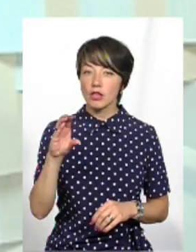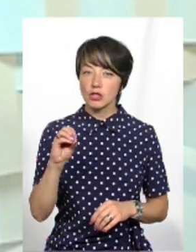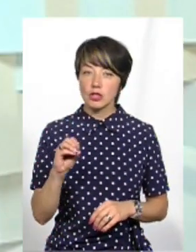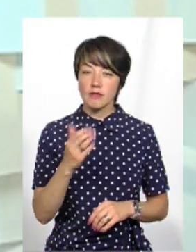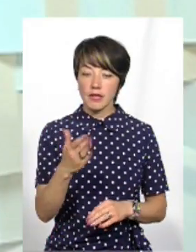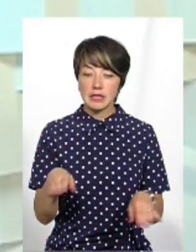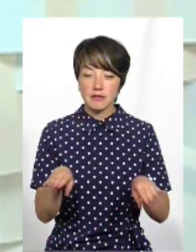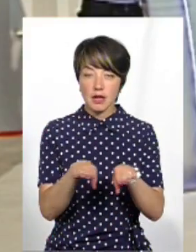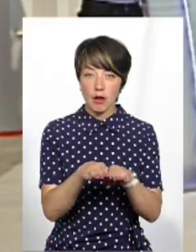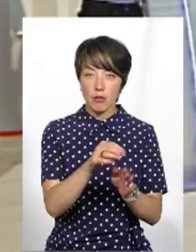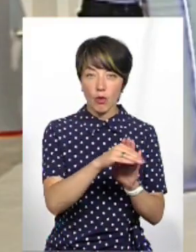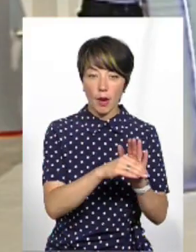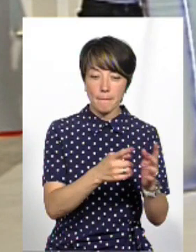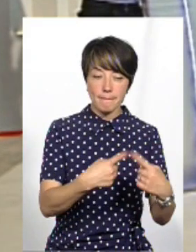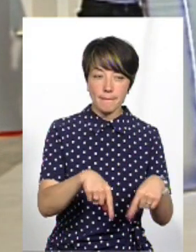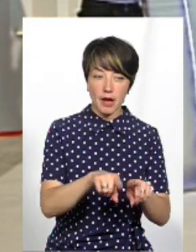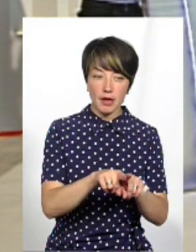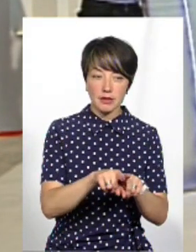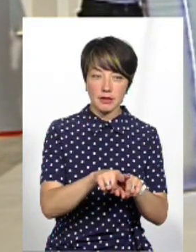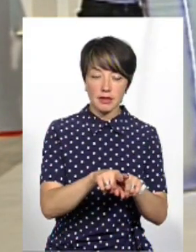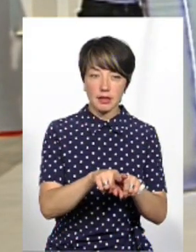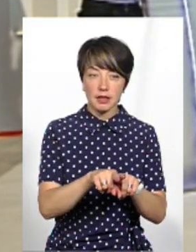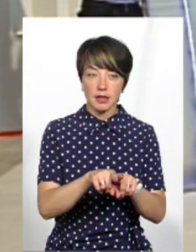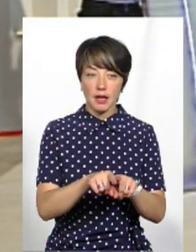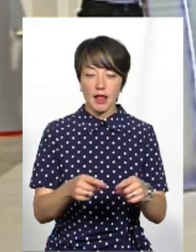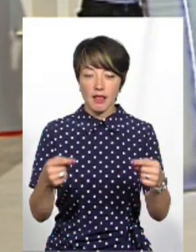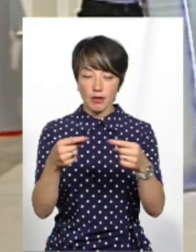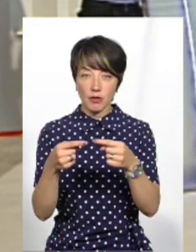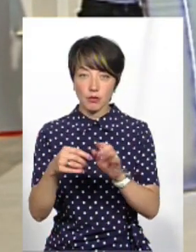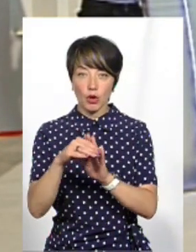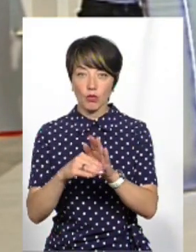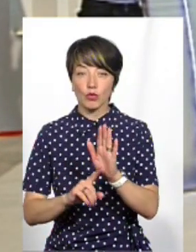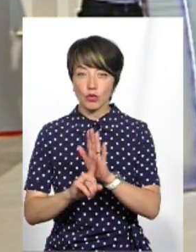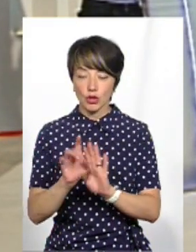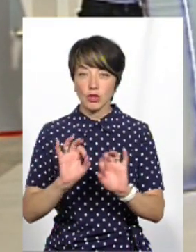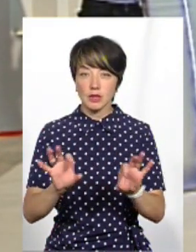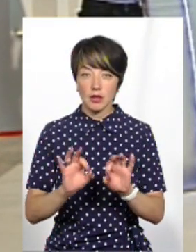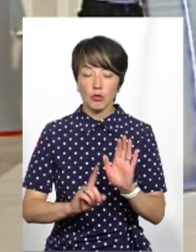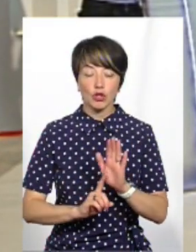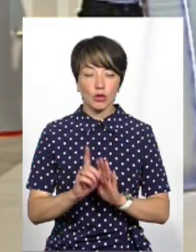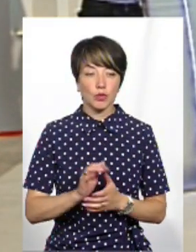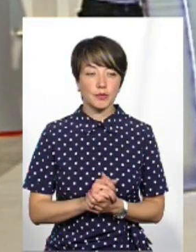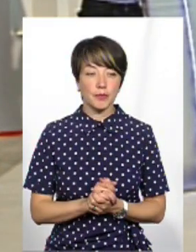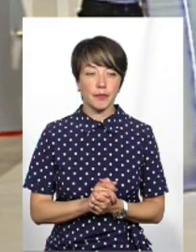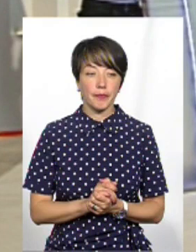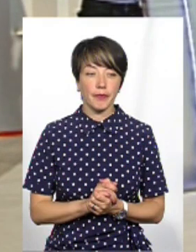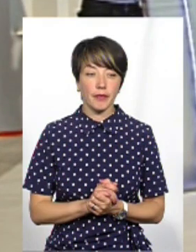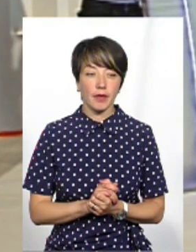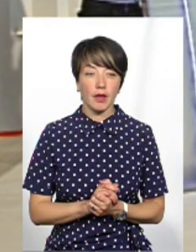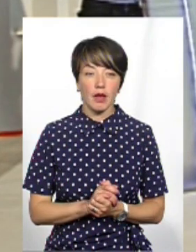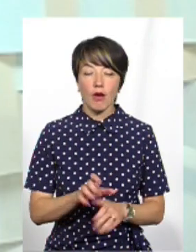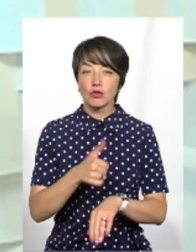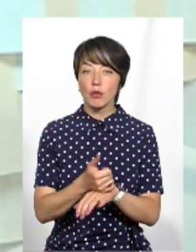програми мажоритарників від партій на відповідність їх програмам. Ви вже дещо проаналізували це на початку. В основному